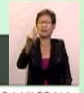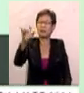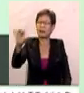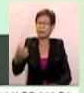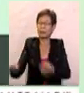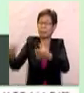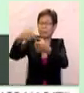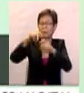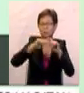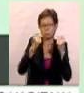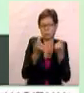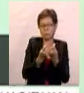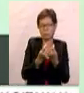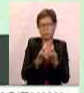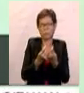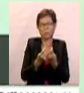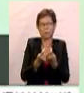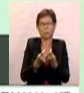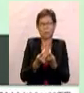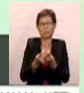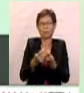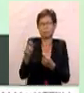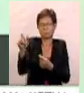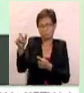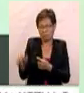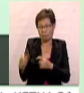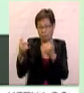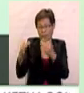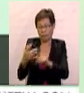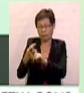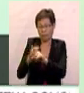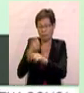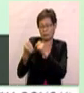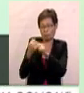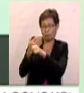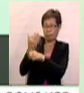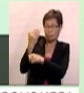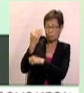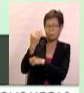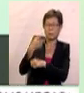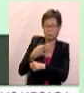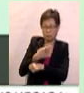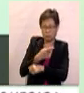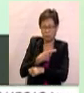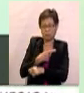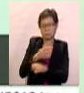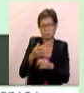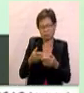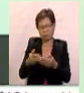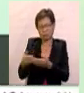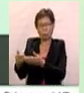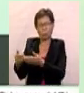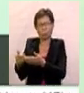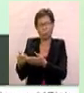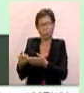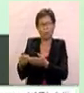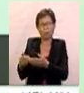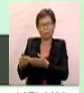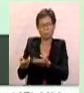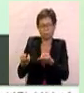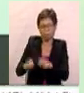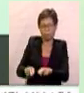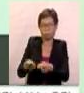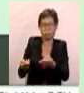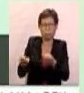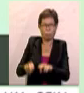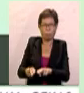masuk ke dalam tim, di mana yang Ajim adalah pemain asal daripada tahun lepas, dan kita sambung dapat